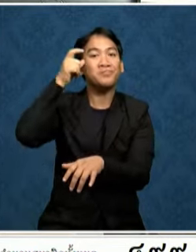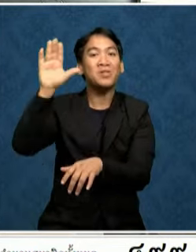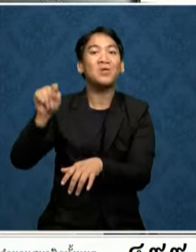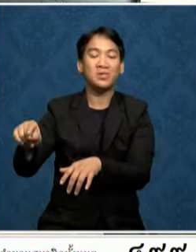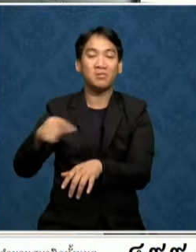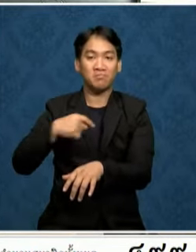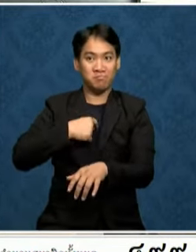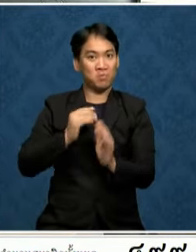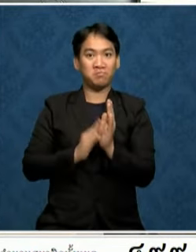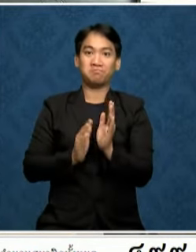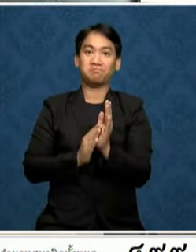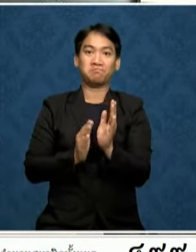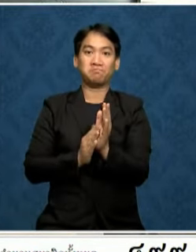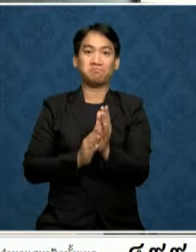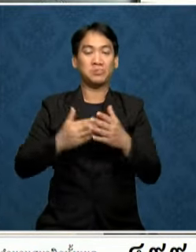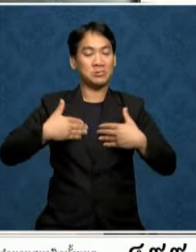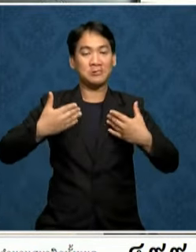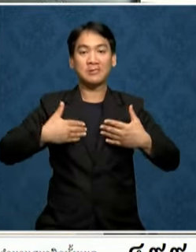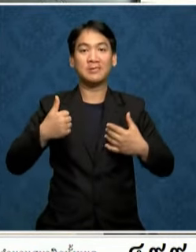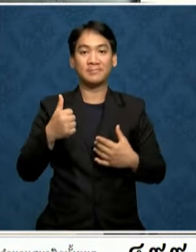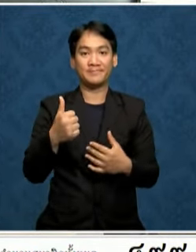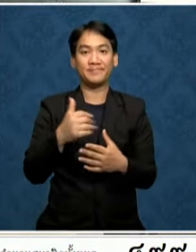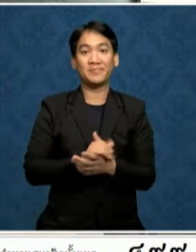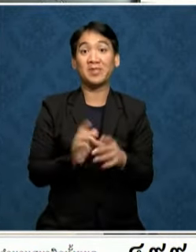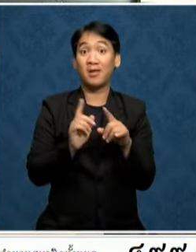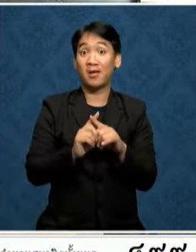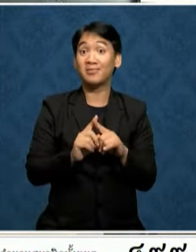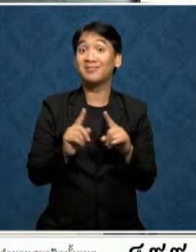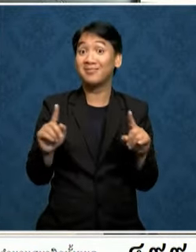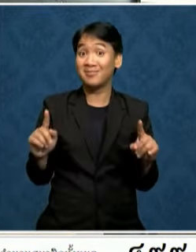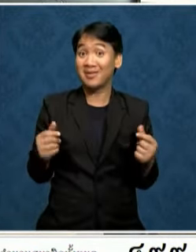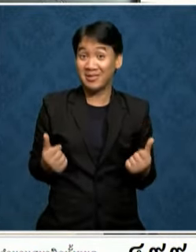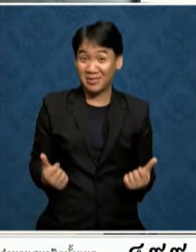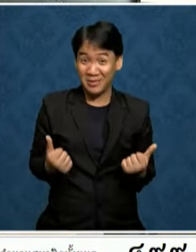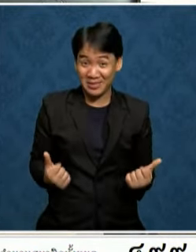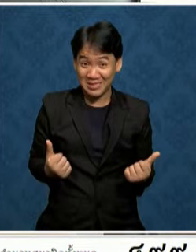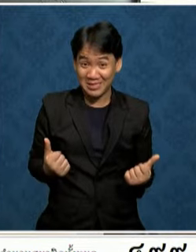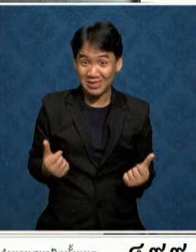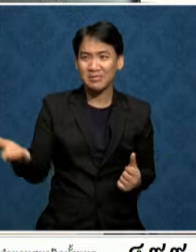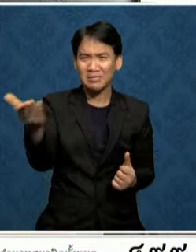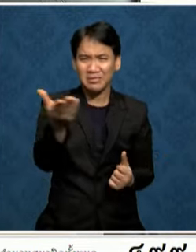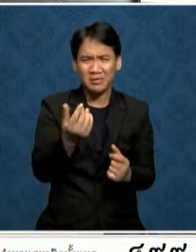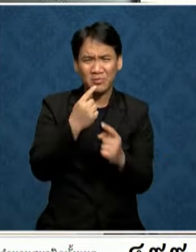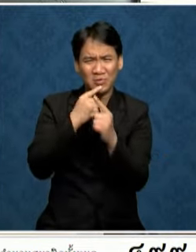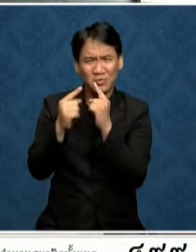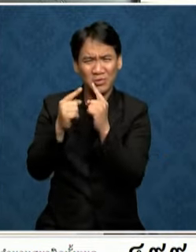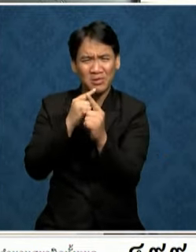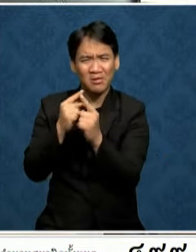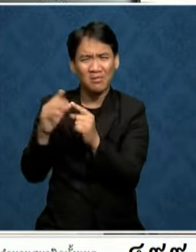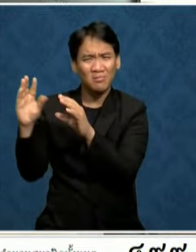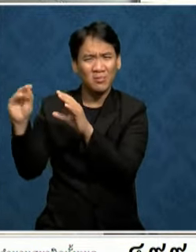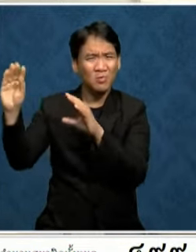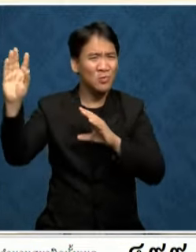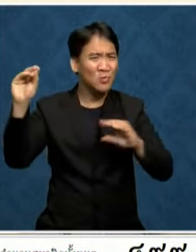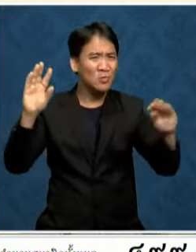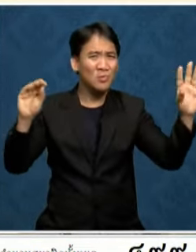ชื่นชื่นชมยินดีกับเรื่องอย่างนั้นแต่พอมาตรงนี้นะฮะก็ได้มีคุณคุณคุยกันแต่มันเป็นความเห็นมันเป็นความ